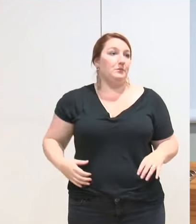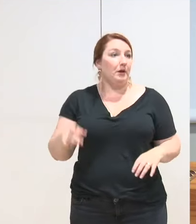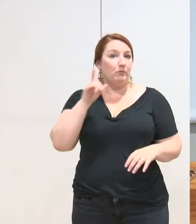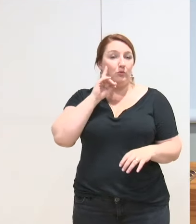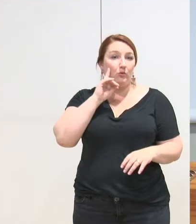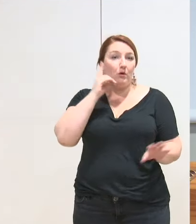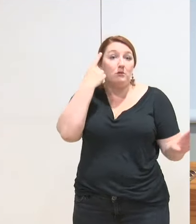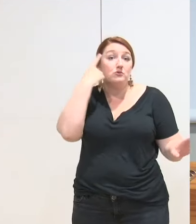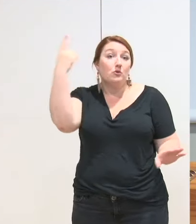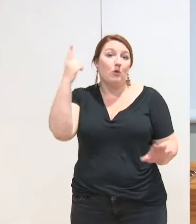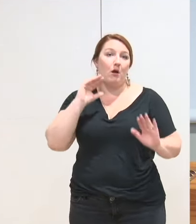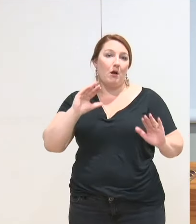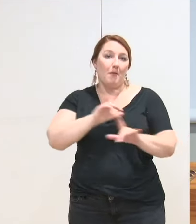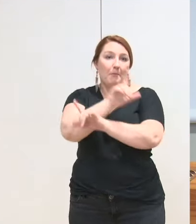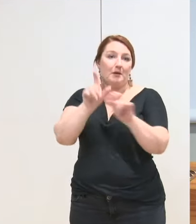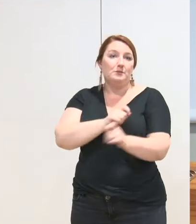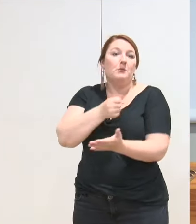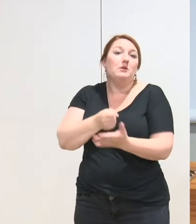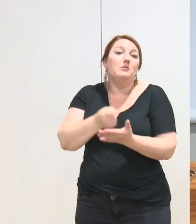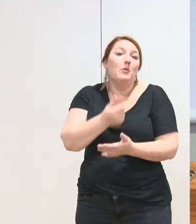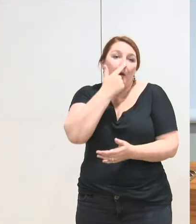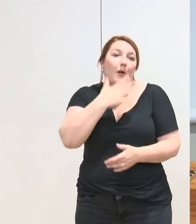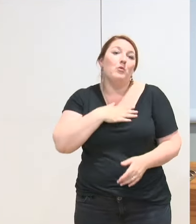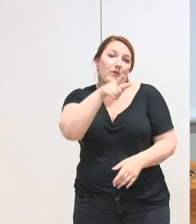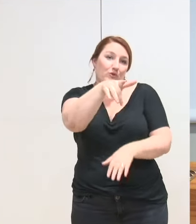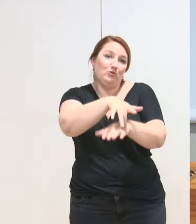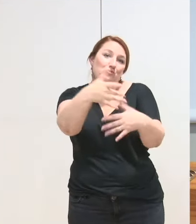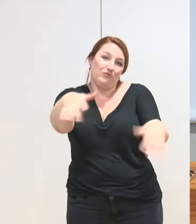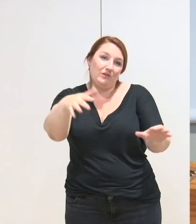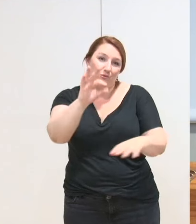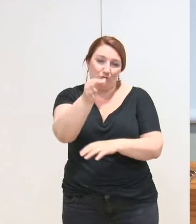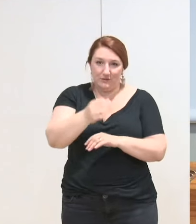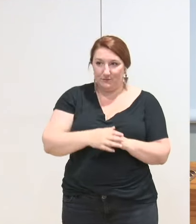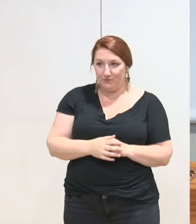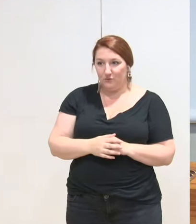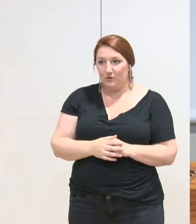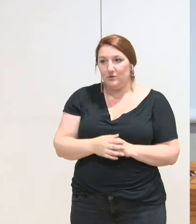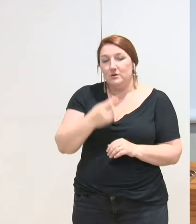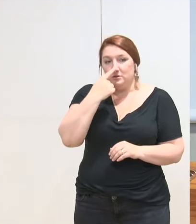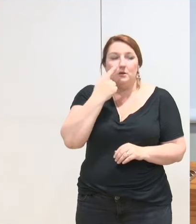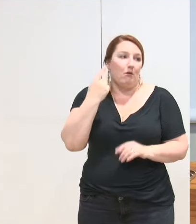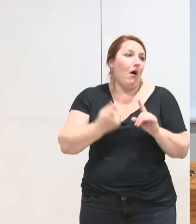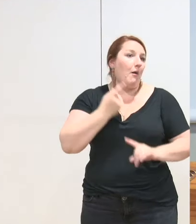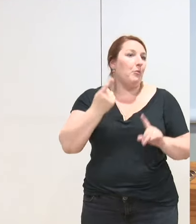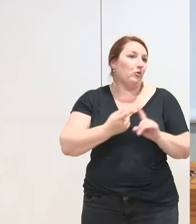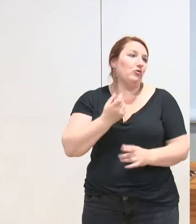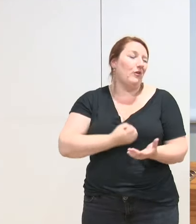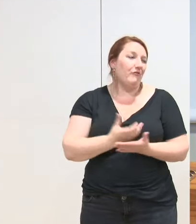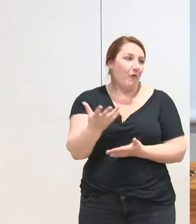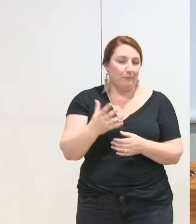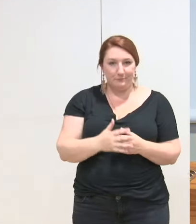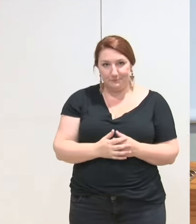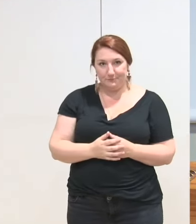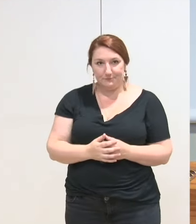c'est le minimum du respect mais j'imagine que vous l'avez fait ça me semble nécessaire de le